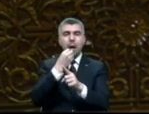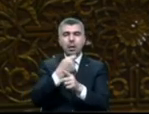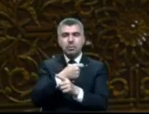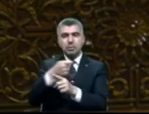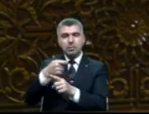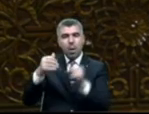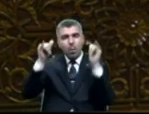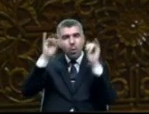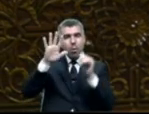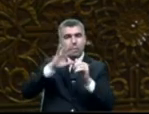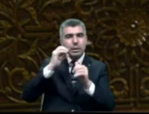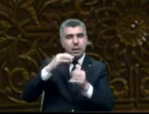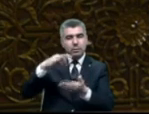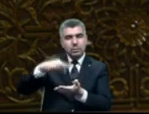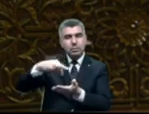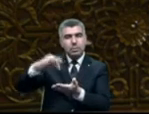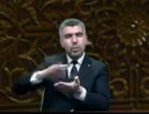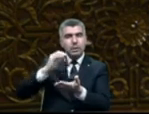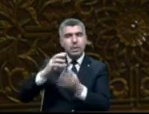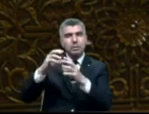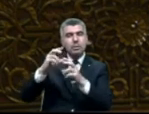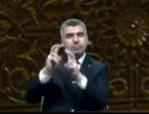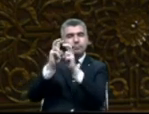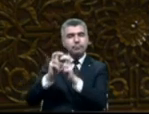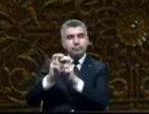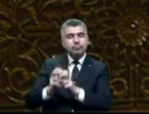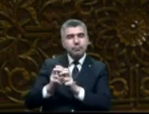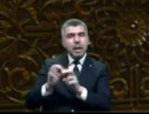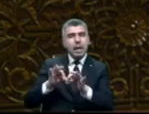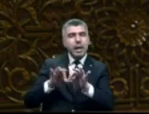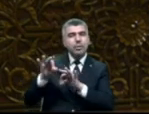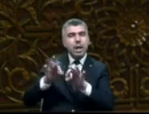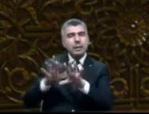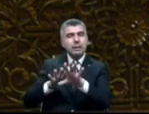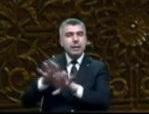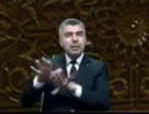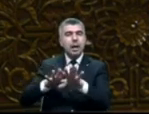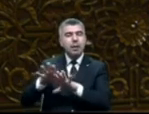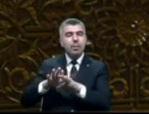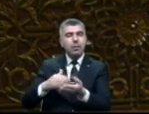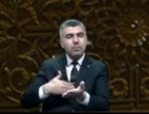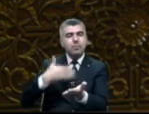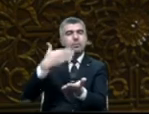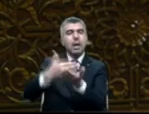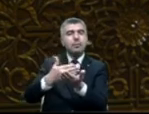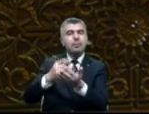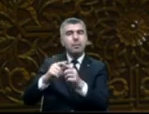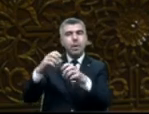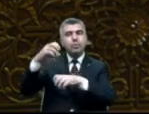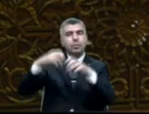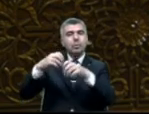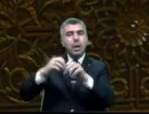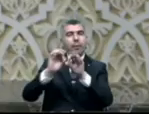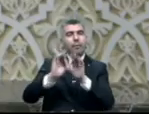الأسمدة وكل ما له ارتباط بقلة التساقطات، وما هي الإجراءات والتدابير التي سيتم اتخاذها للحد من مخلفات قلة